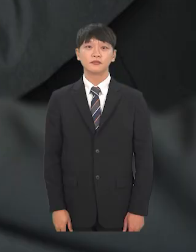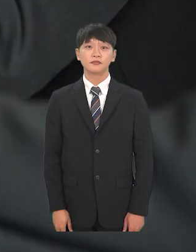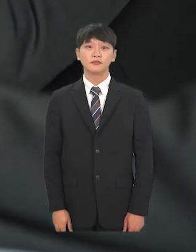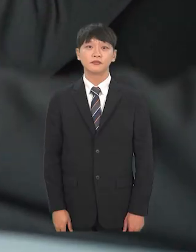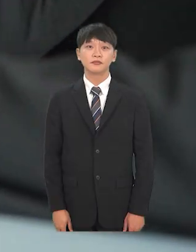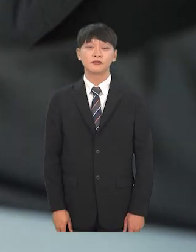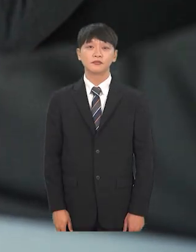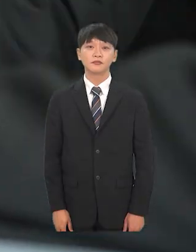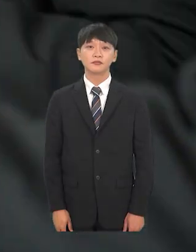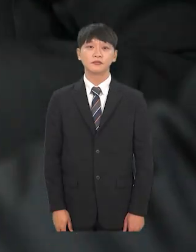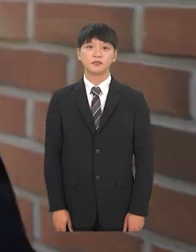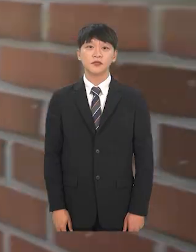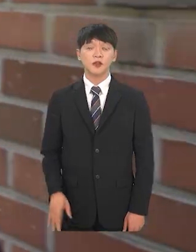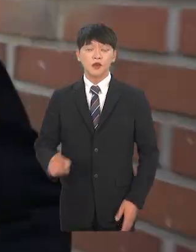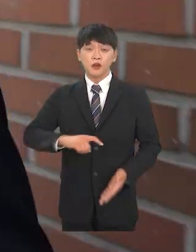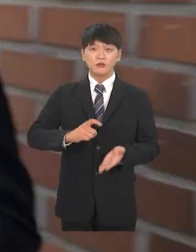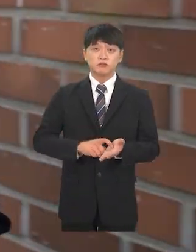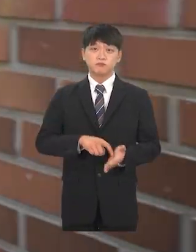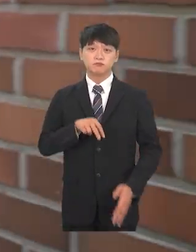괜찮고.